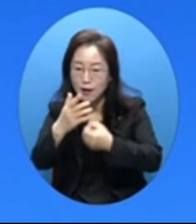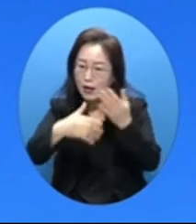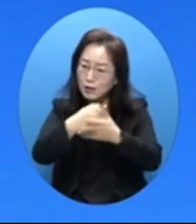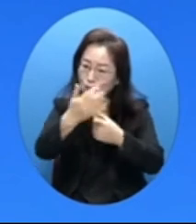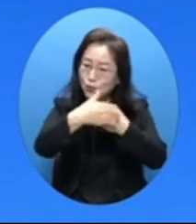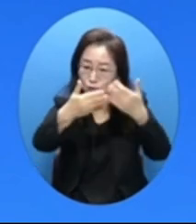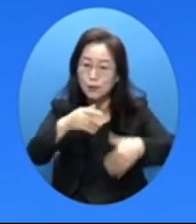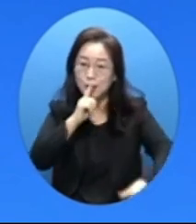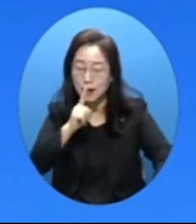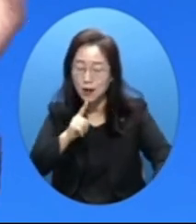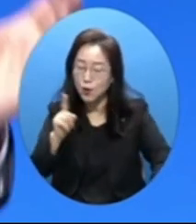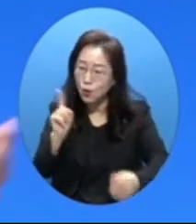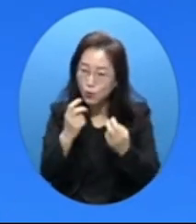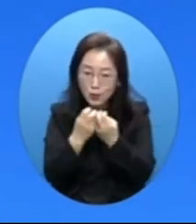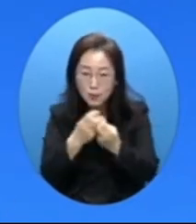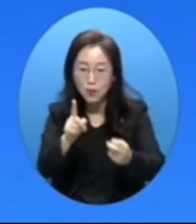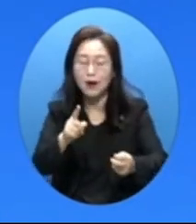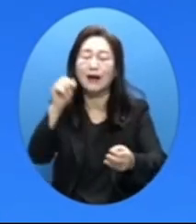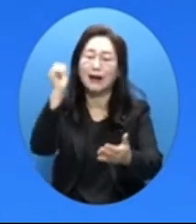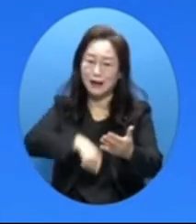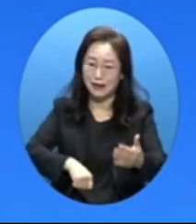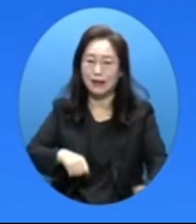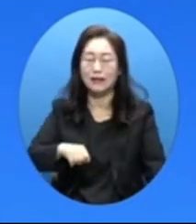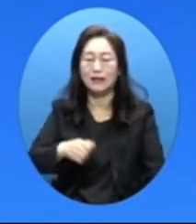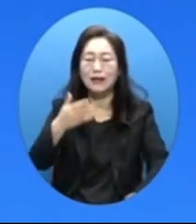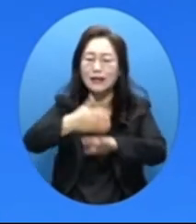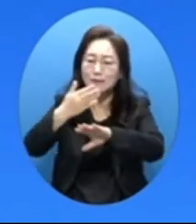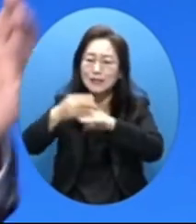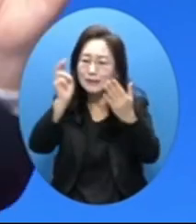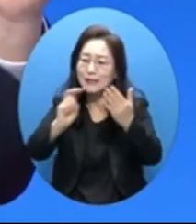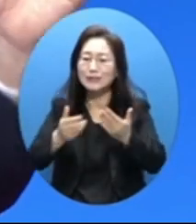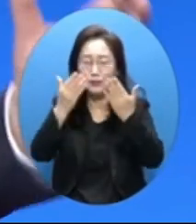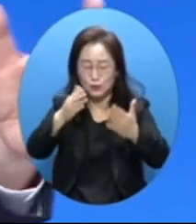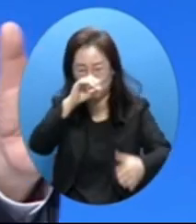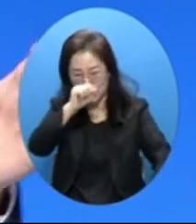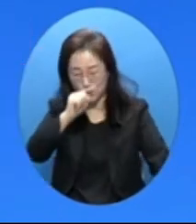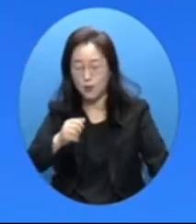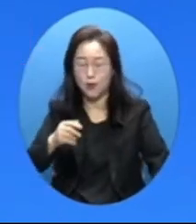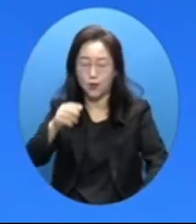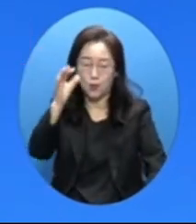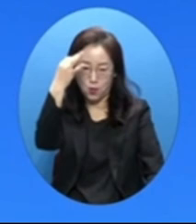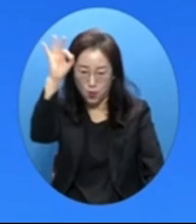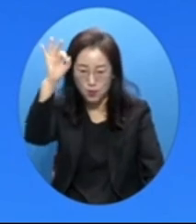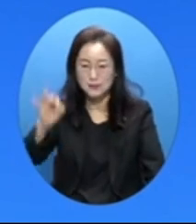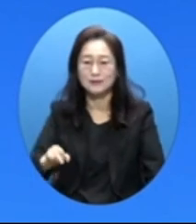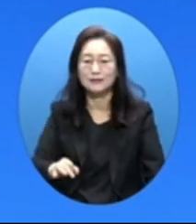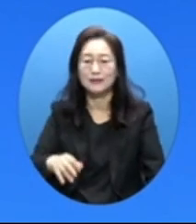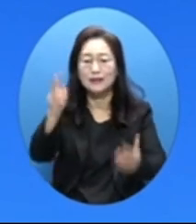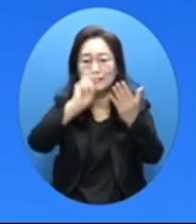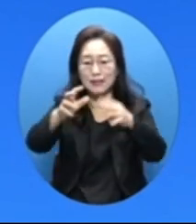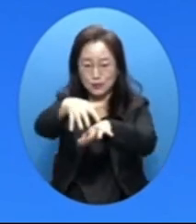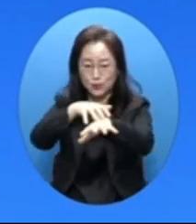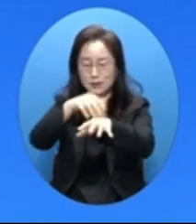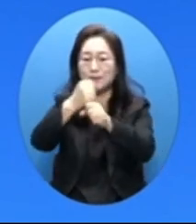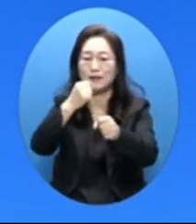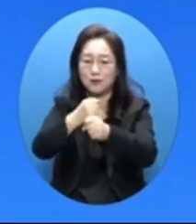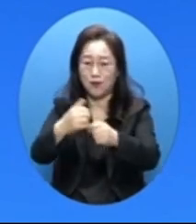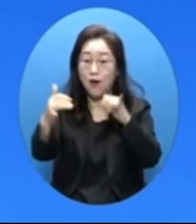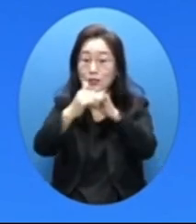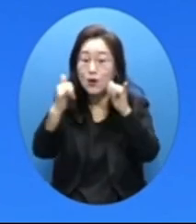준다고 했으니 그러면 우리가 하나님의 감사 찬양을 드리며 나아가자 그래서 찬양대를 조직했습니다 그래서 전쟁터에